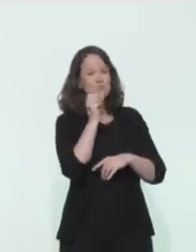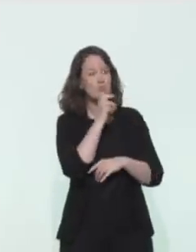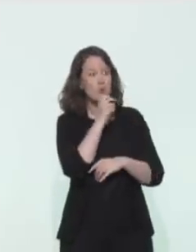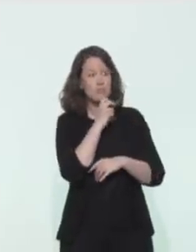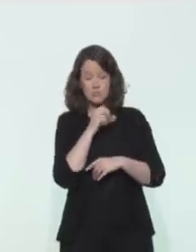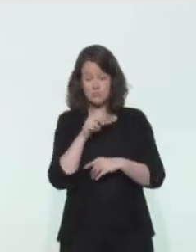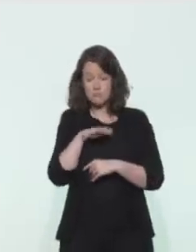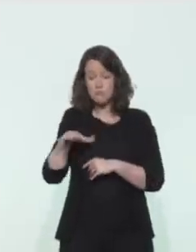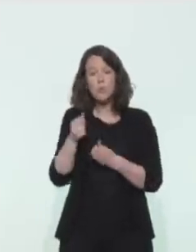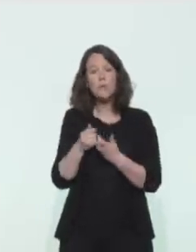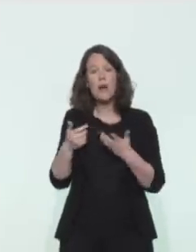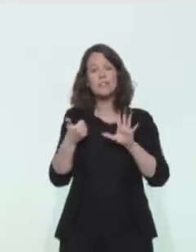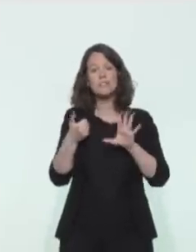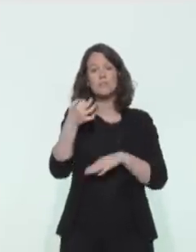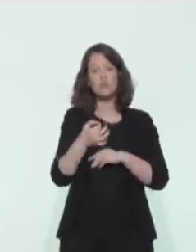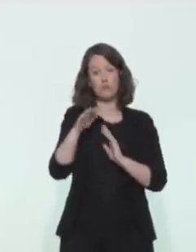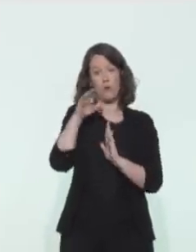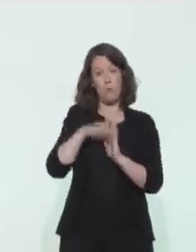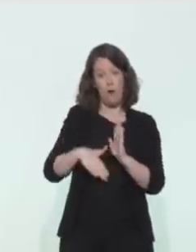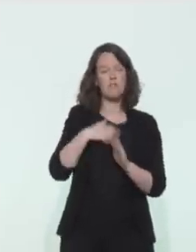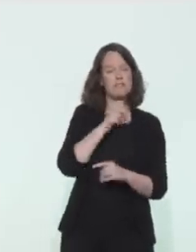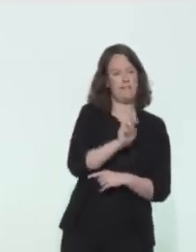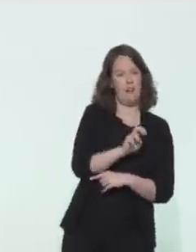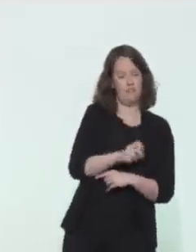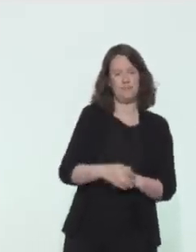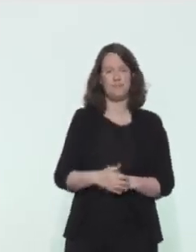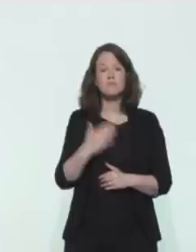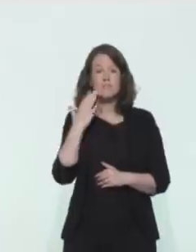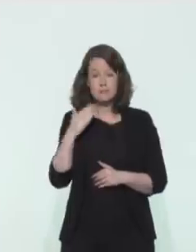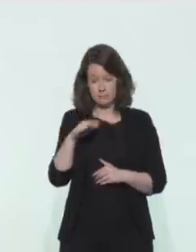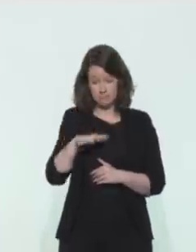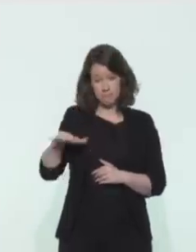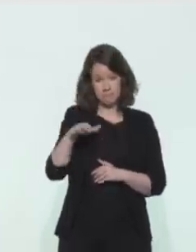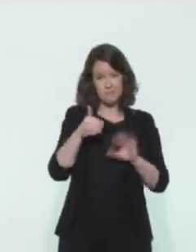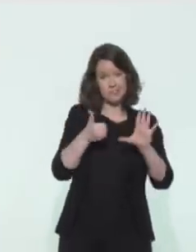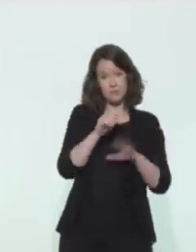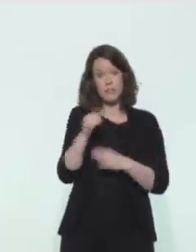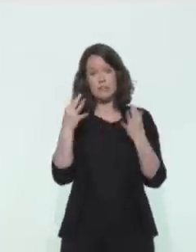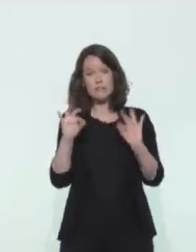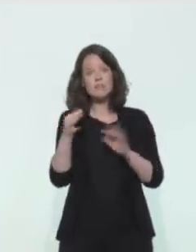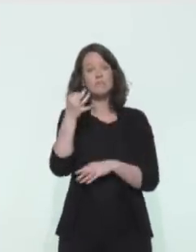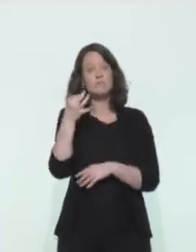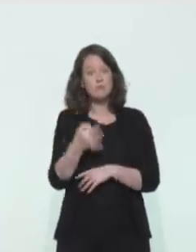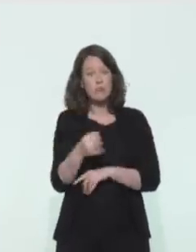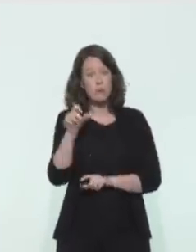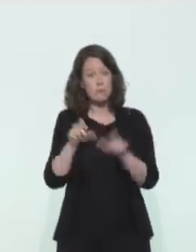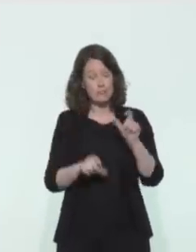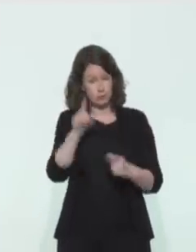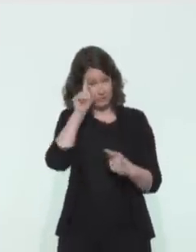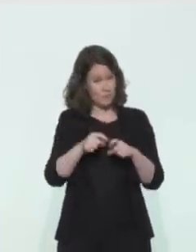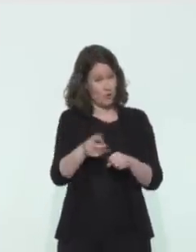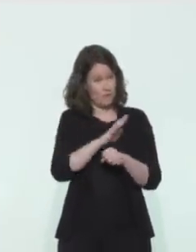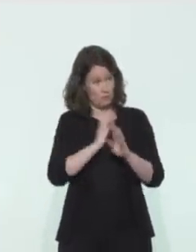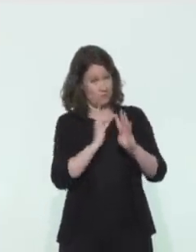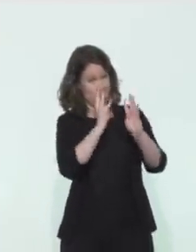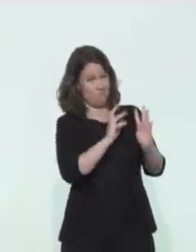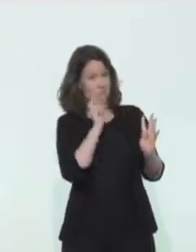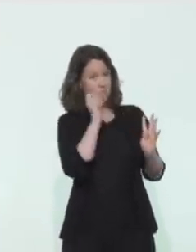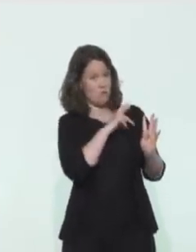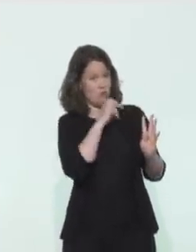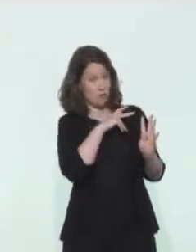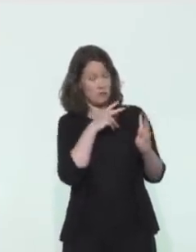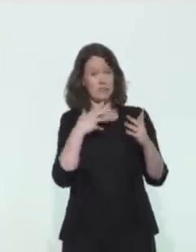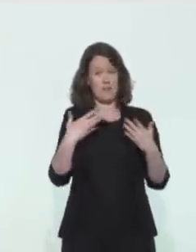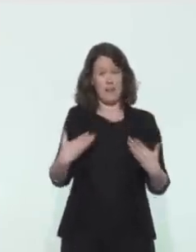vert. Si c'est entre 6 et 10% des patients qui vont aux urgences pour une suspicion de coronavirus, le département